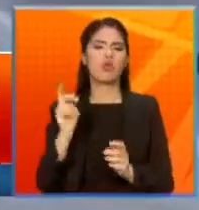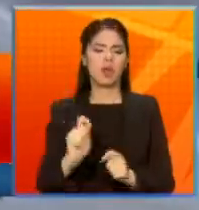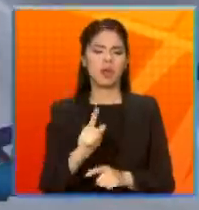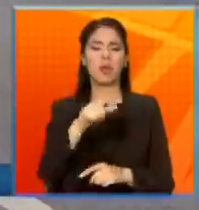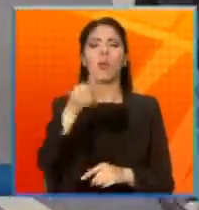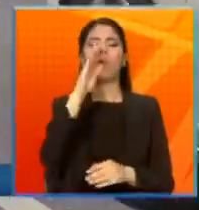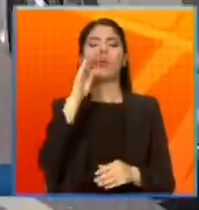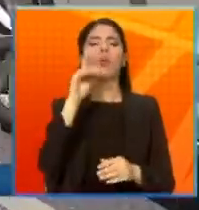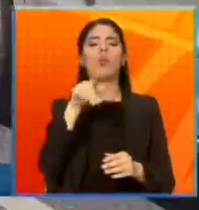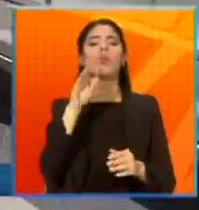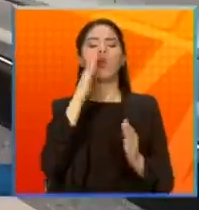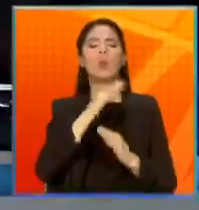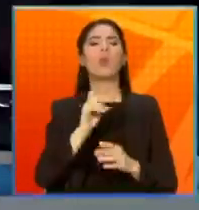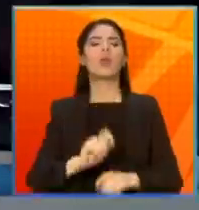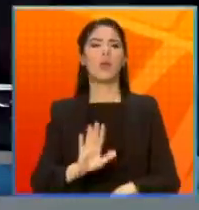kolay uymuyor.